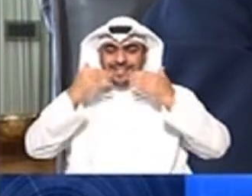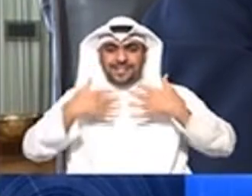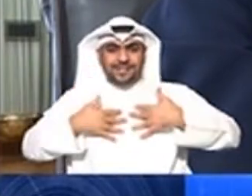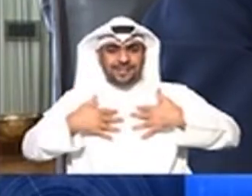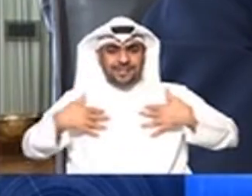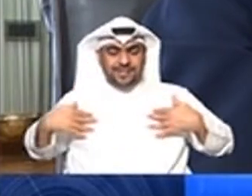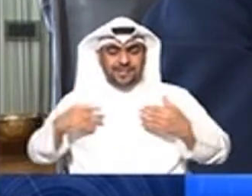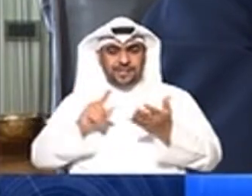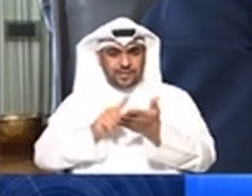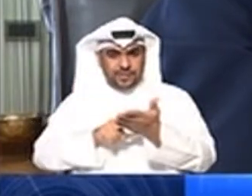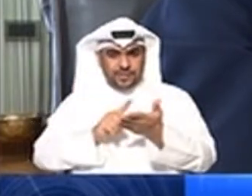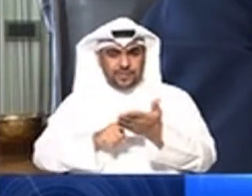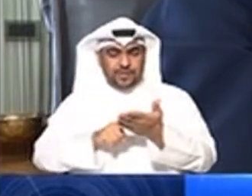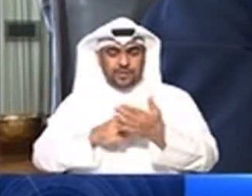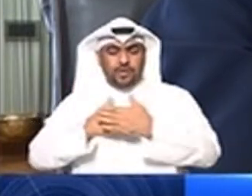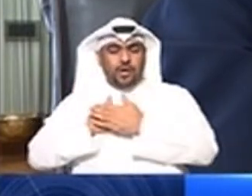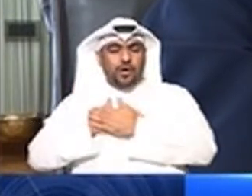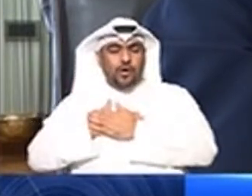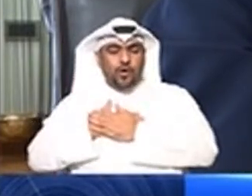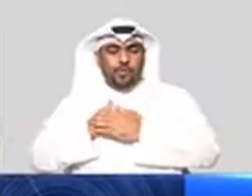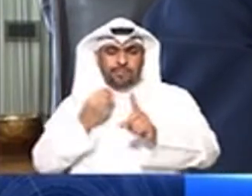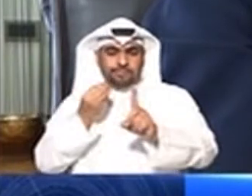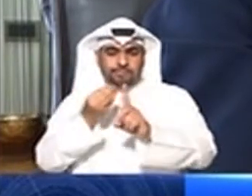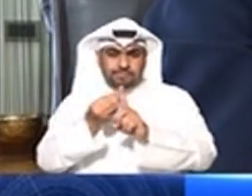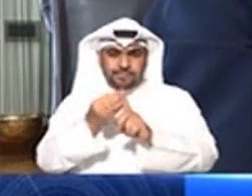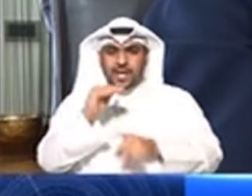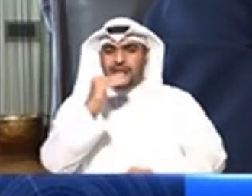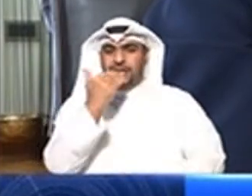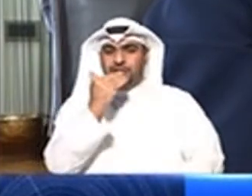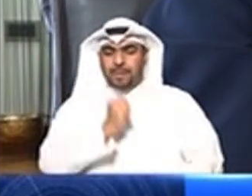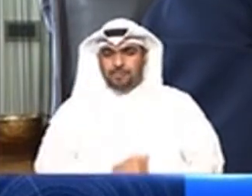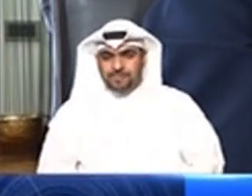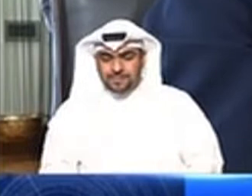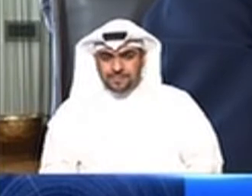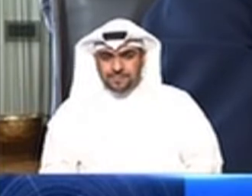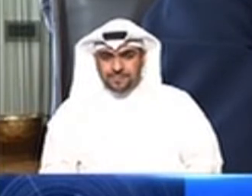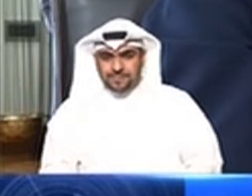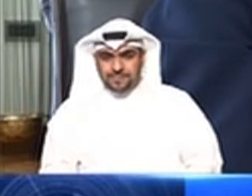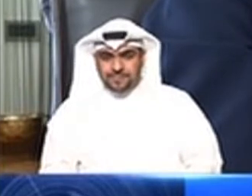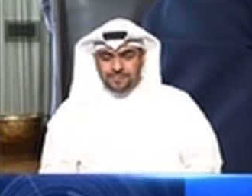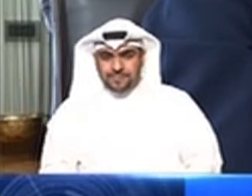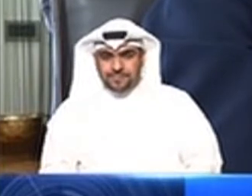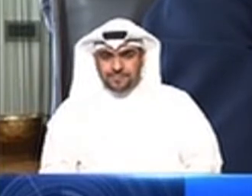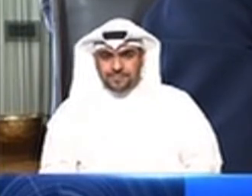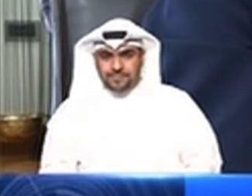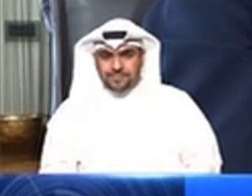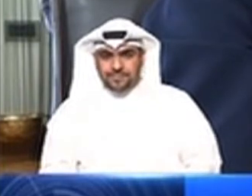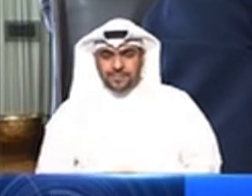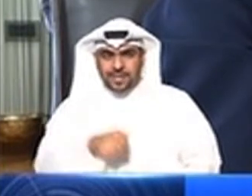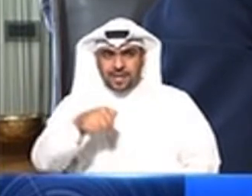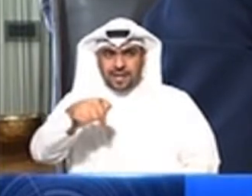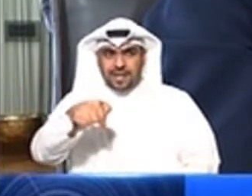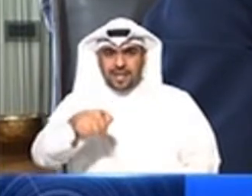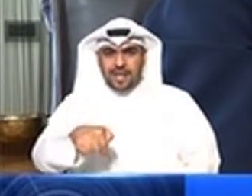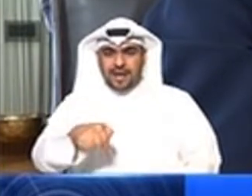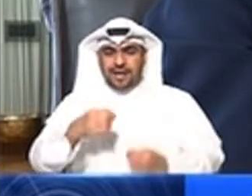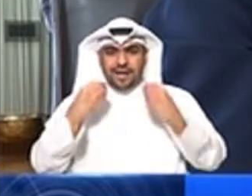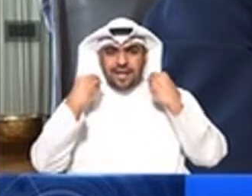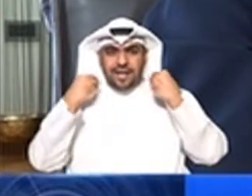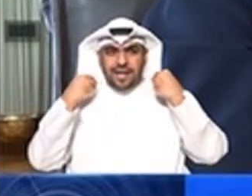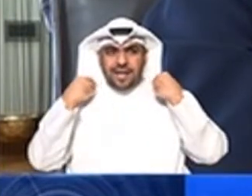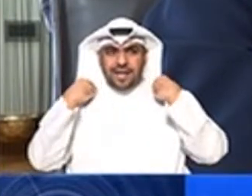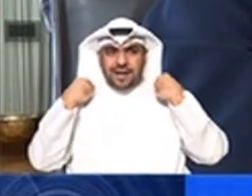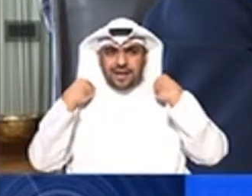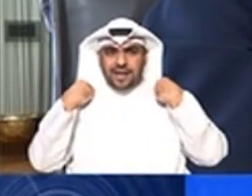حقيقي وصادق لا تشوبه أي شائبة. وأيضا هذا الانفجار الهائل في مجال ريادة الأعمال